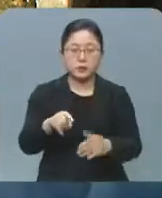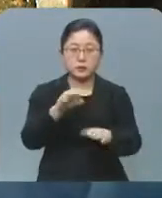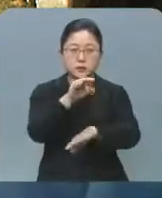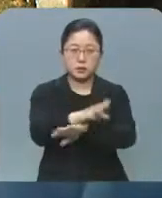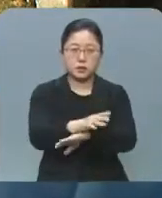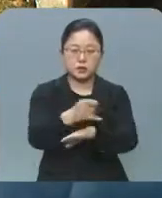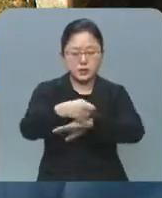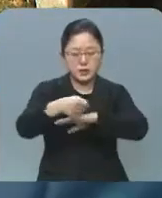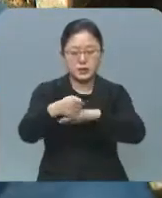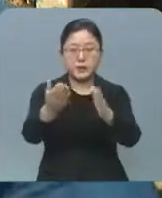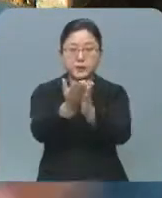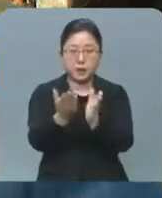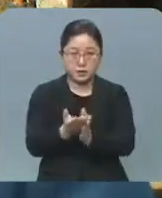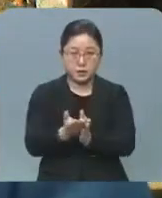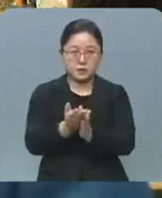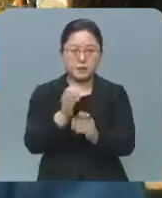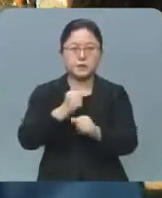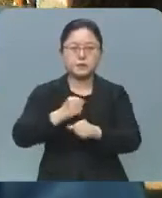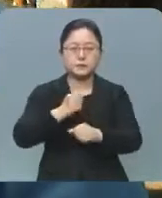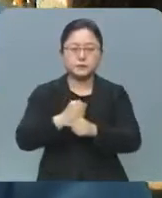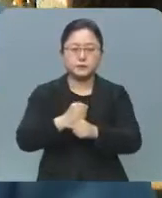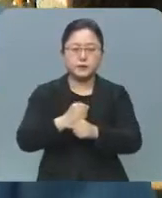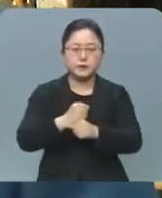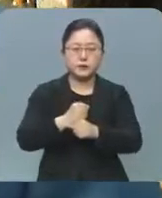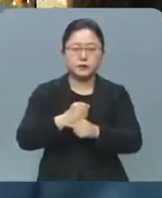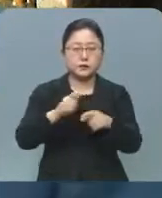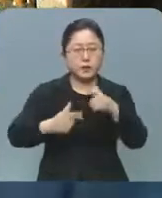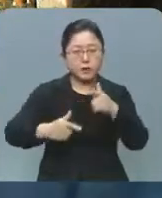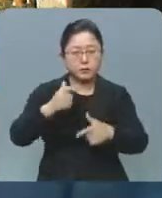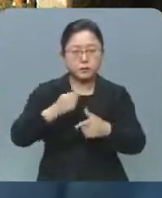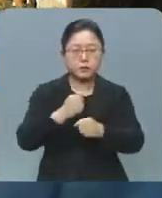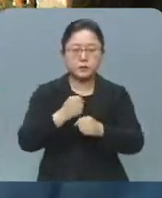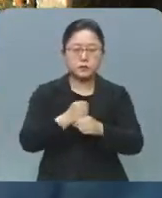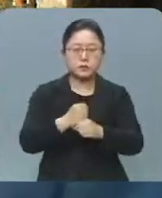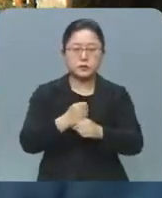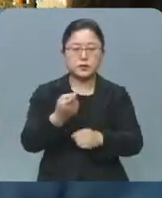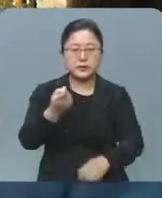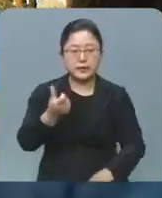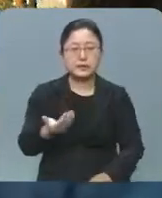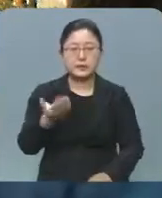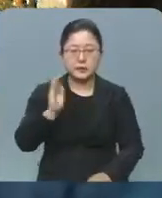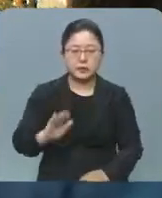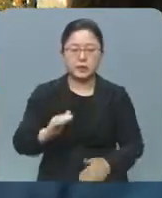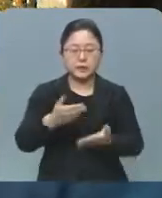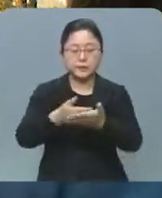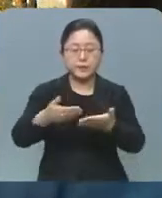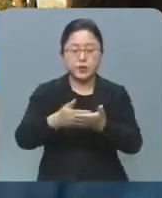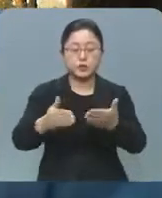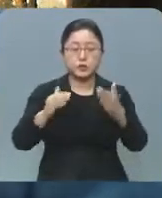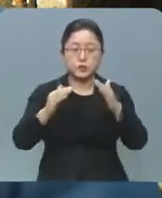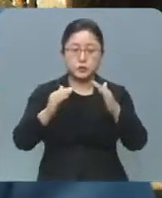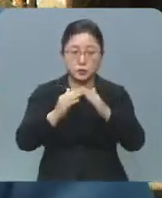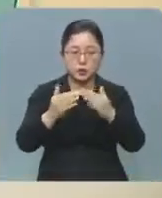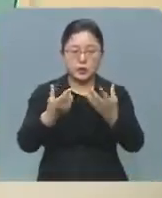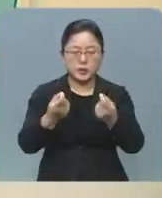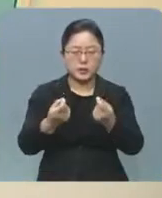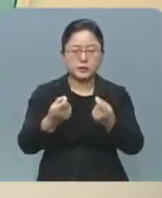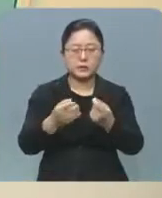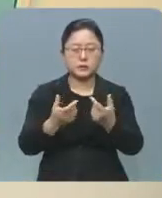그 디자인에 맞춰서 제작을 하는 겁니다. 그리고 데크도 깔고 그리고 이게 작지만은 거의 미술관에 있는 장치들은 다 들어가